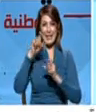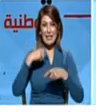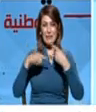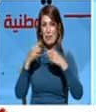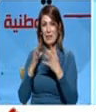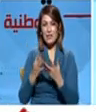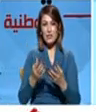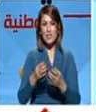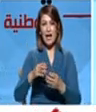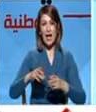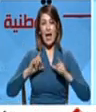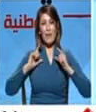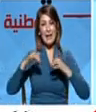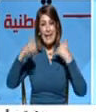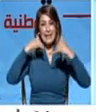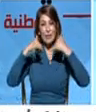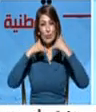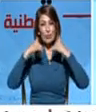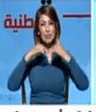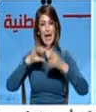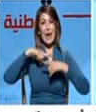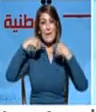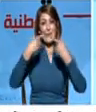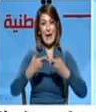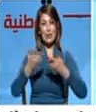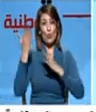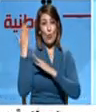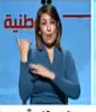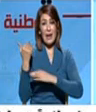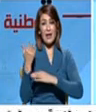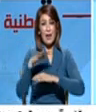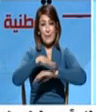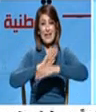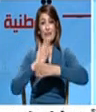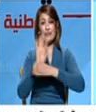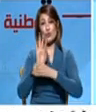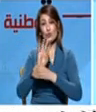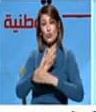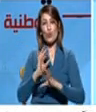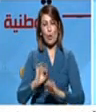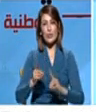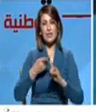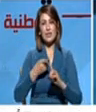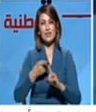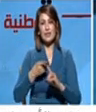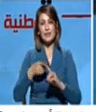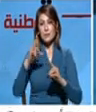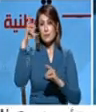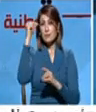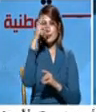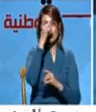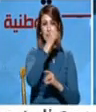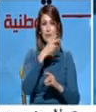وتكنولوجيا بعد يكون ان اخواننا عالم يتغير ووفقنا اليوم انه معناها الوزاره